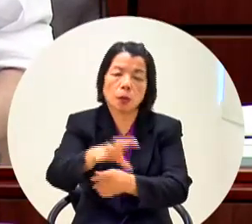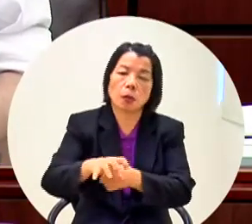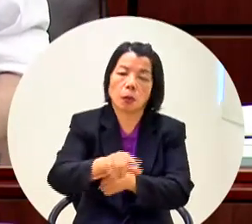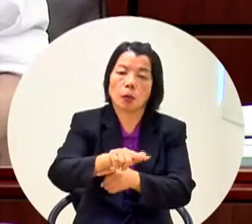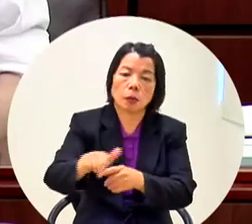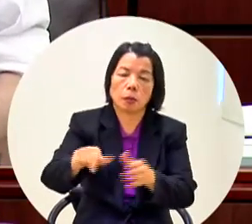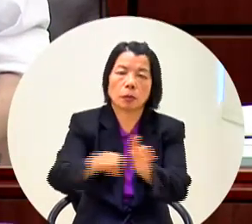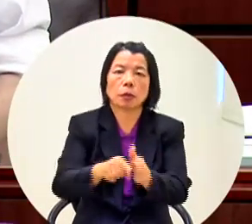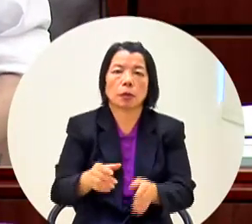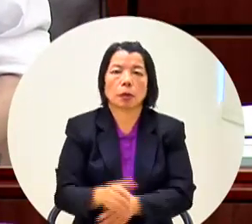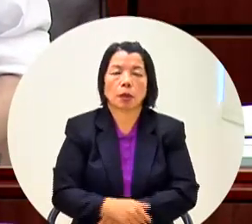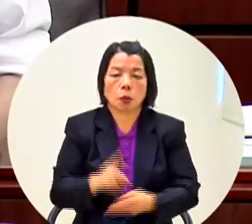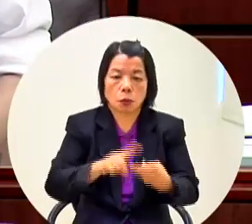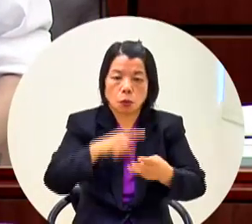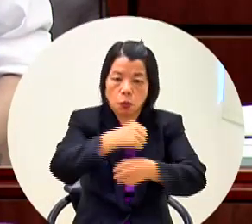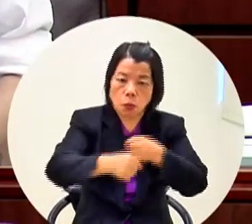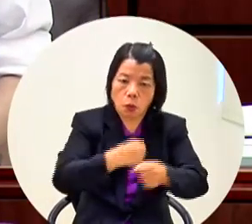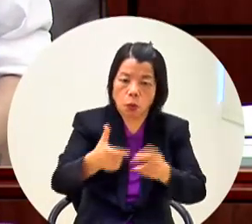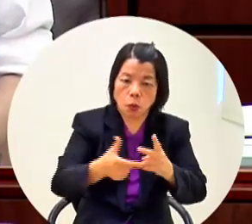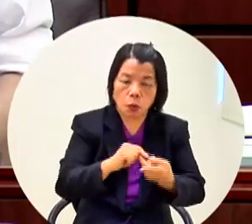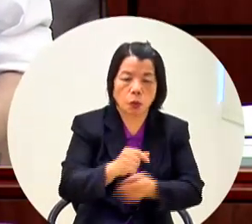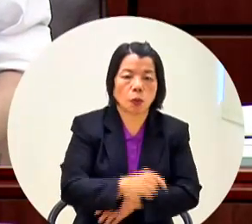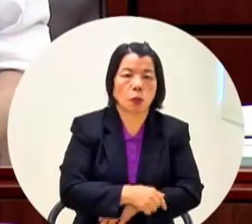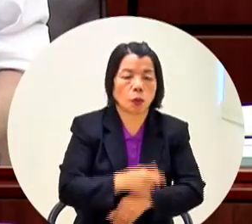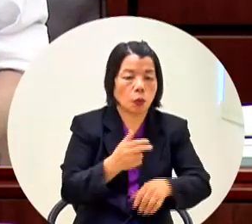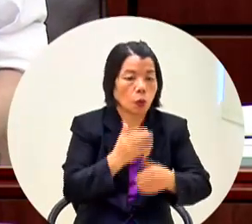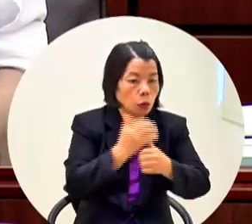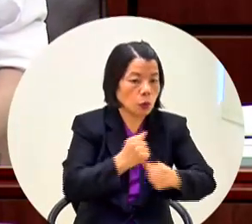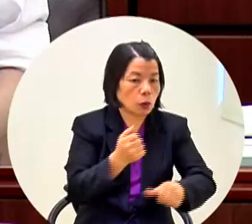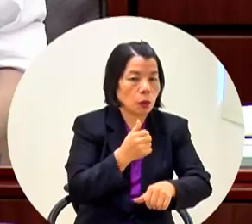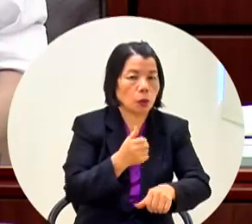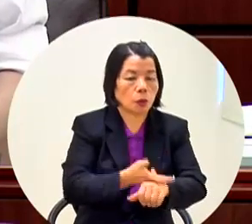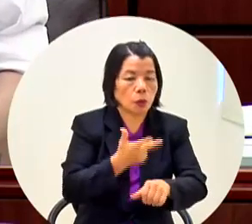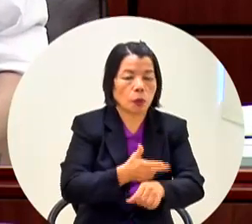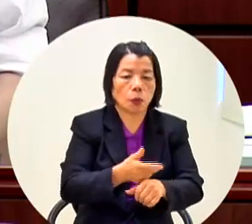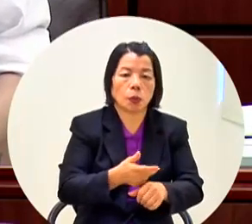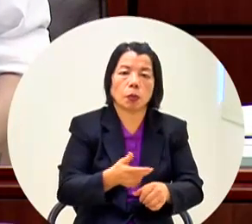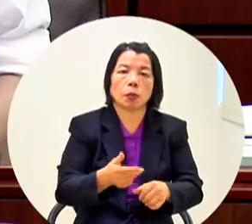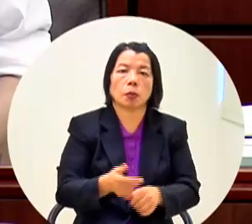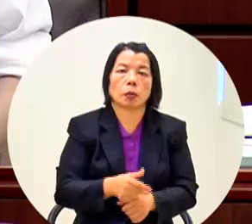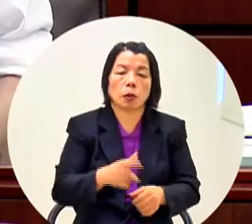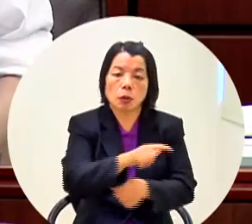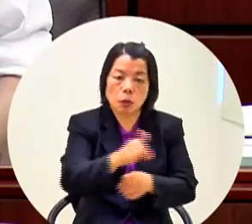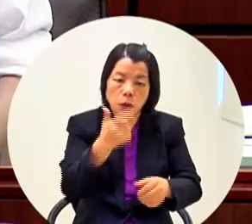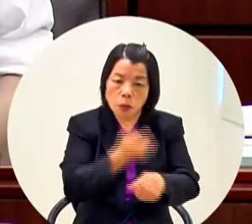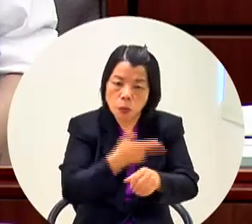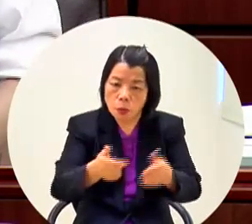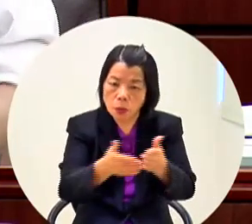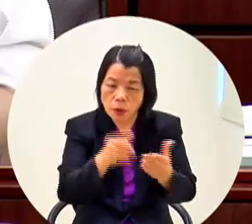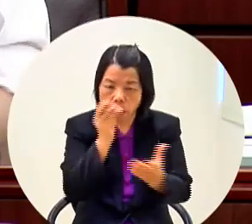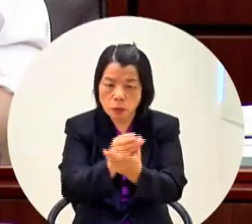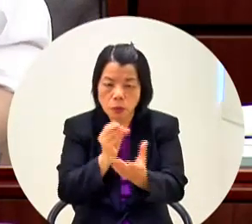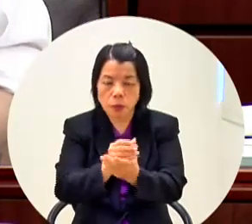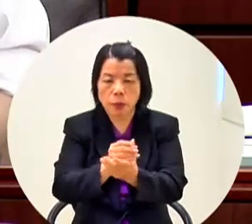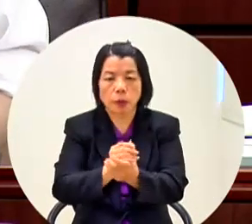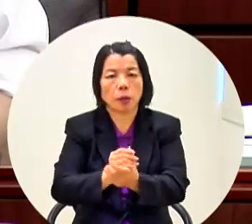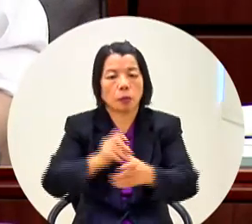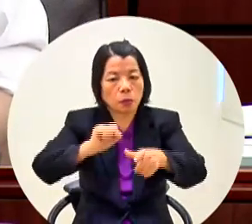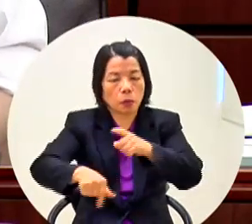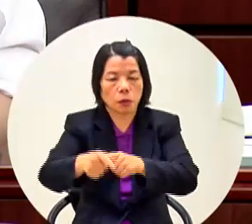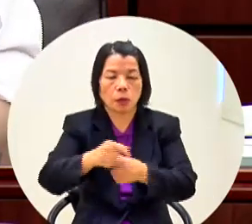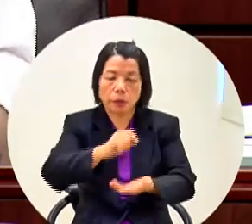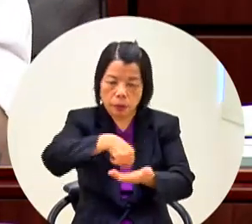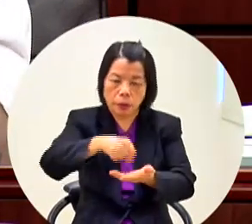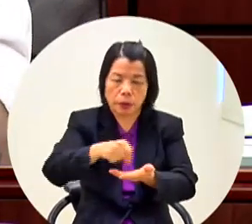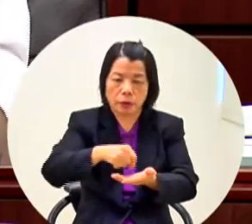主动跟一些生物科技或者这些原材料的股票上市公司，我们直接写信告诉